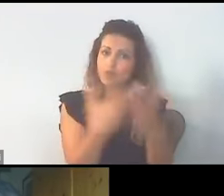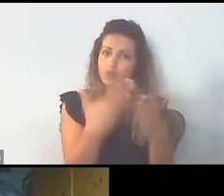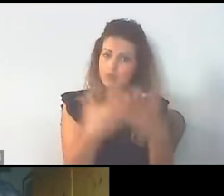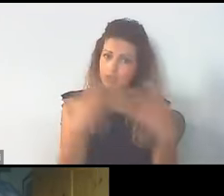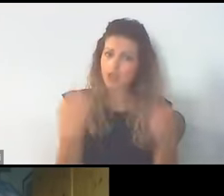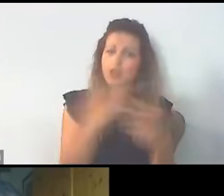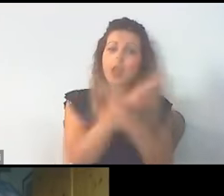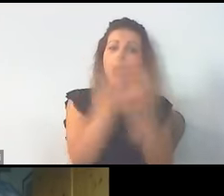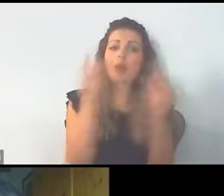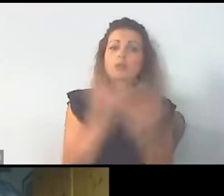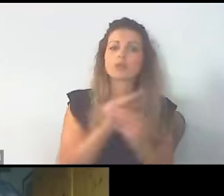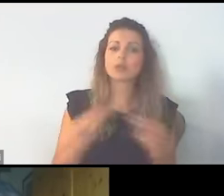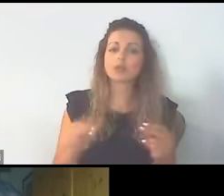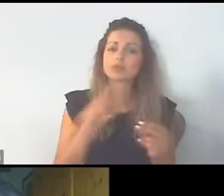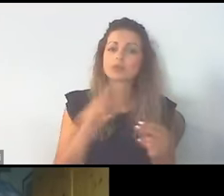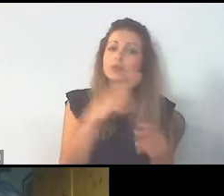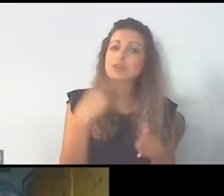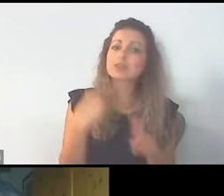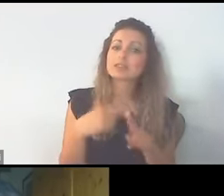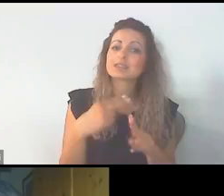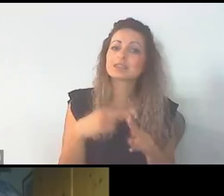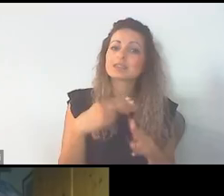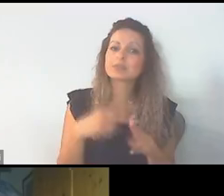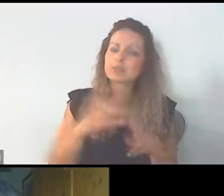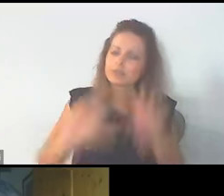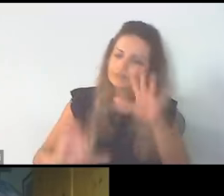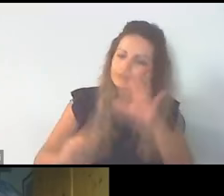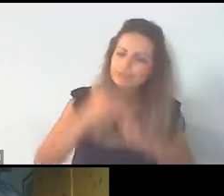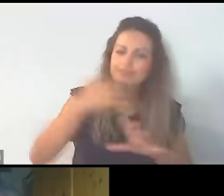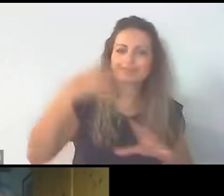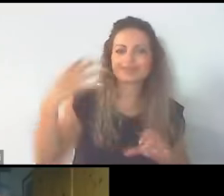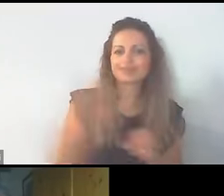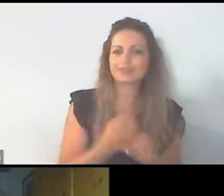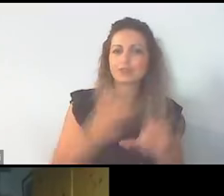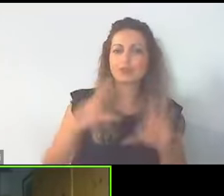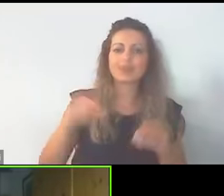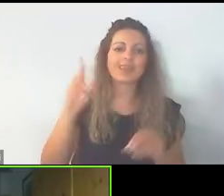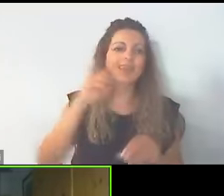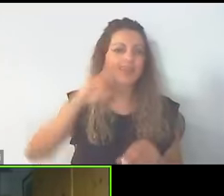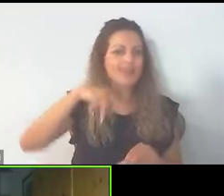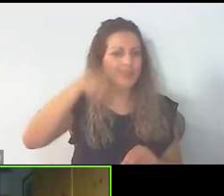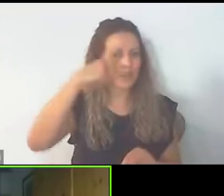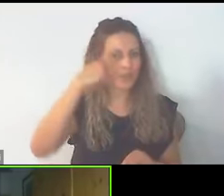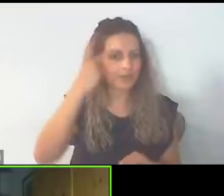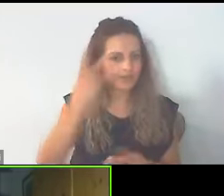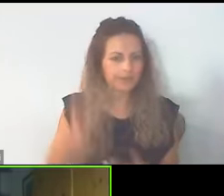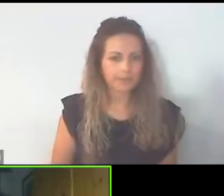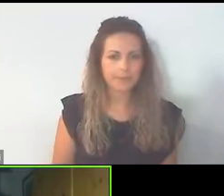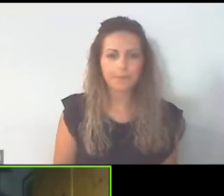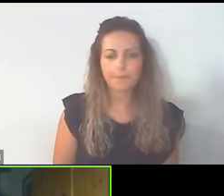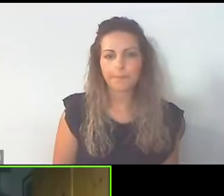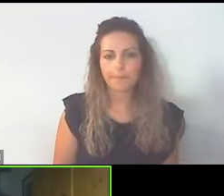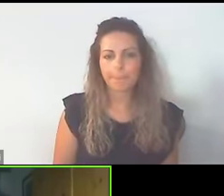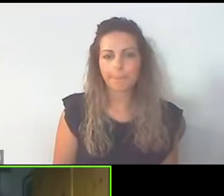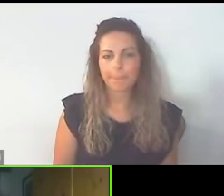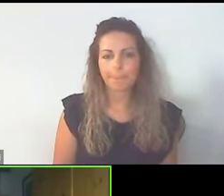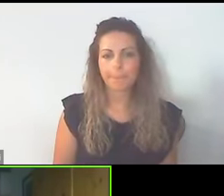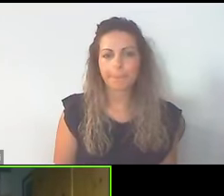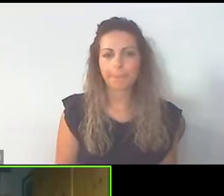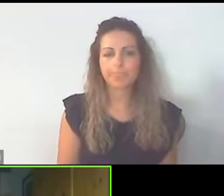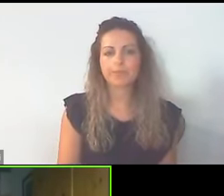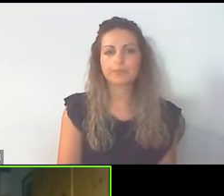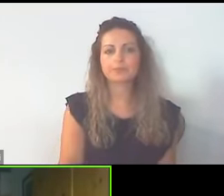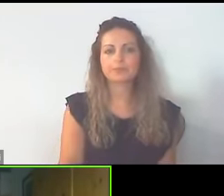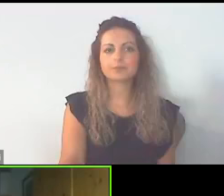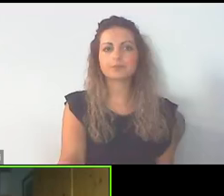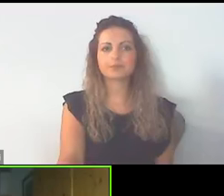μια σημαντική νίκη για τα γυναικεία δικαιώματα. So in this presentation, I'm going to